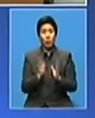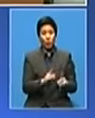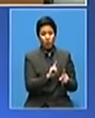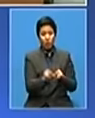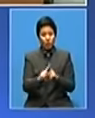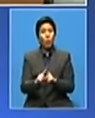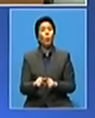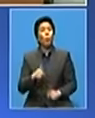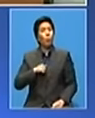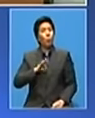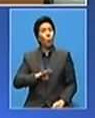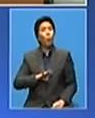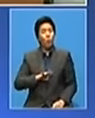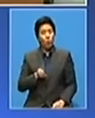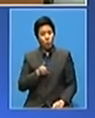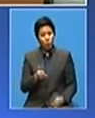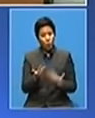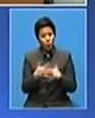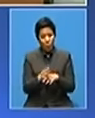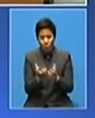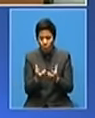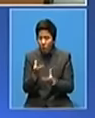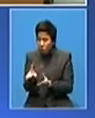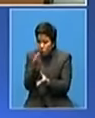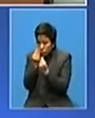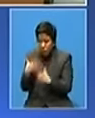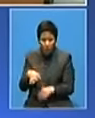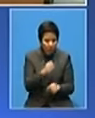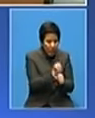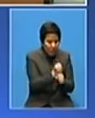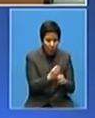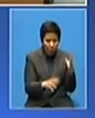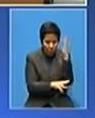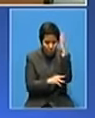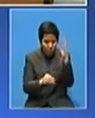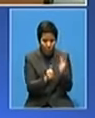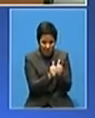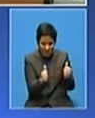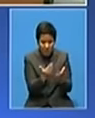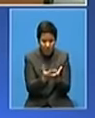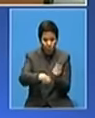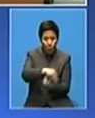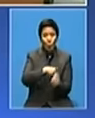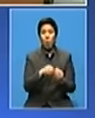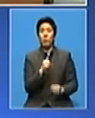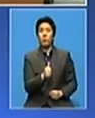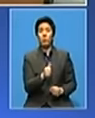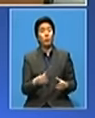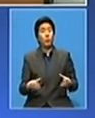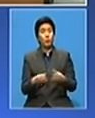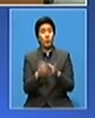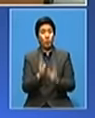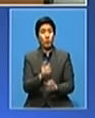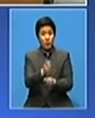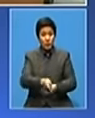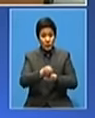ำให้เกิดผลผลิตที่มีรายได้ที่มีราคาดีมีคุณภาพนอกจากนั้นแล้วในกลุ่มเกษตรกรก็